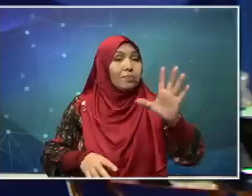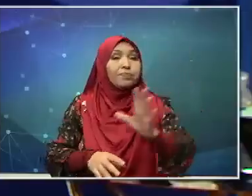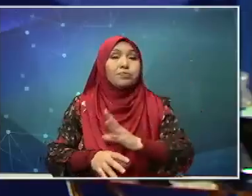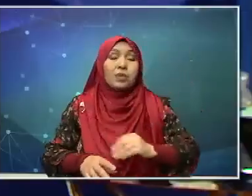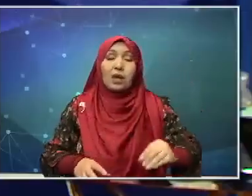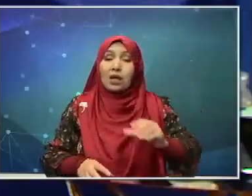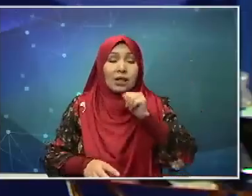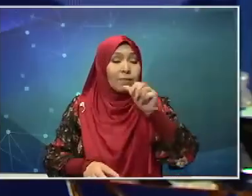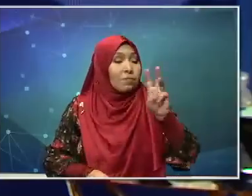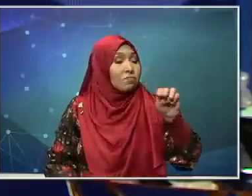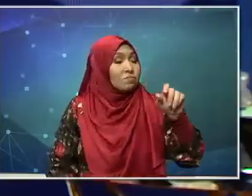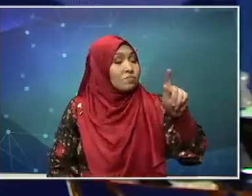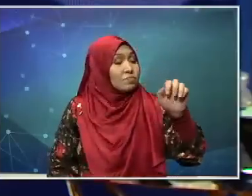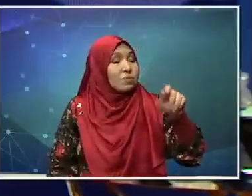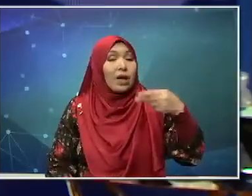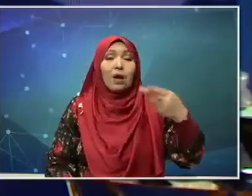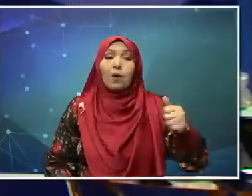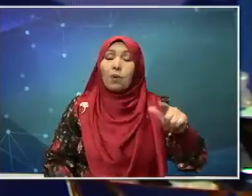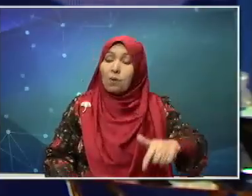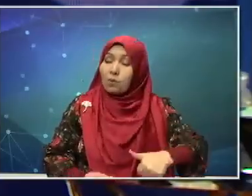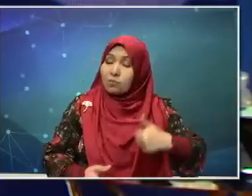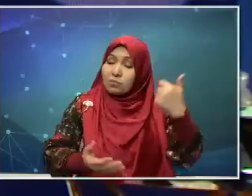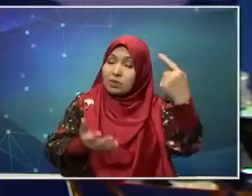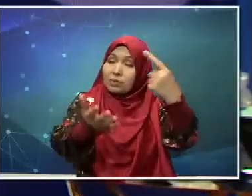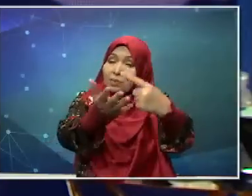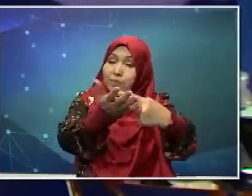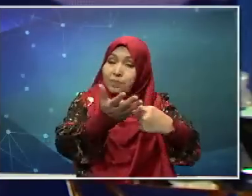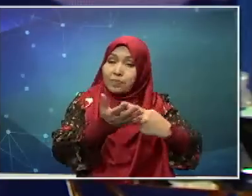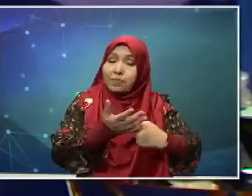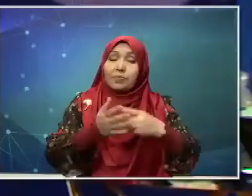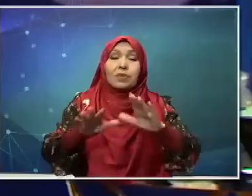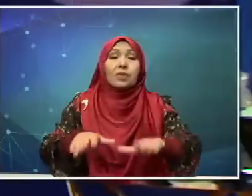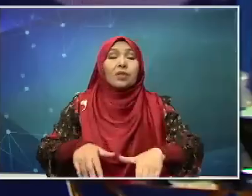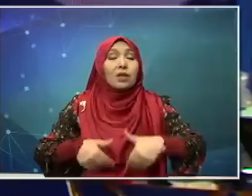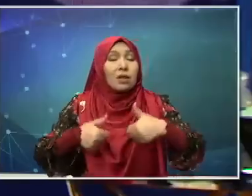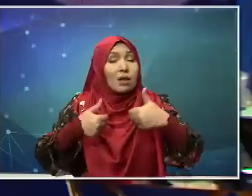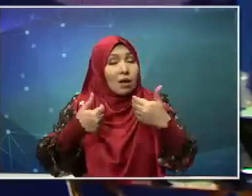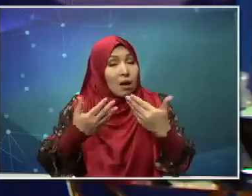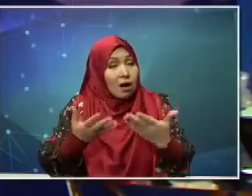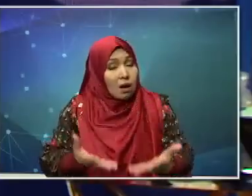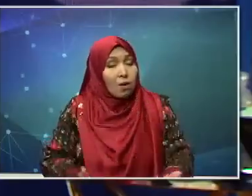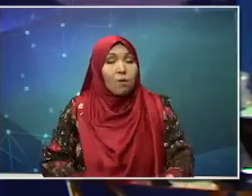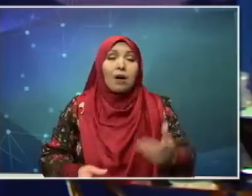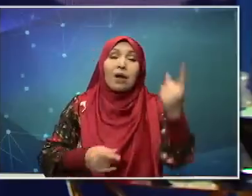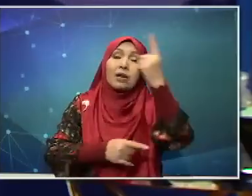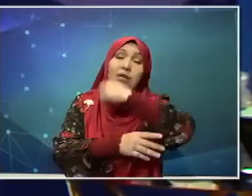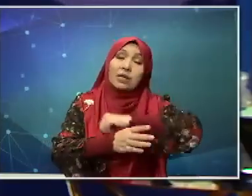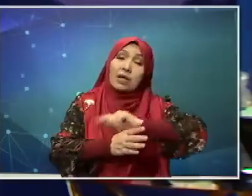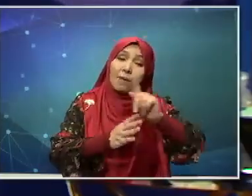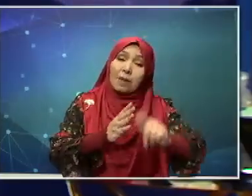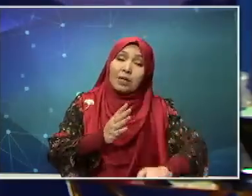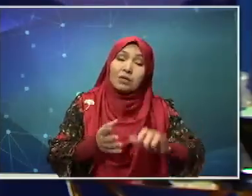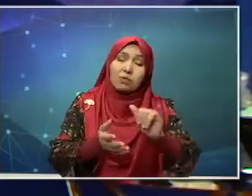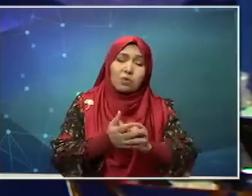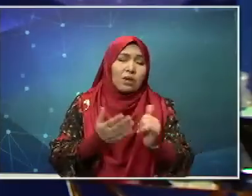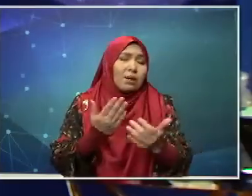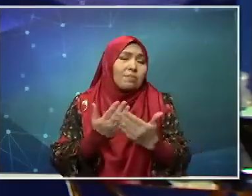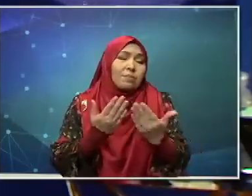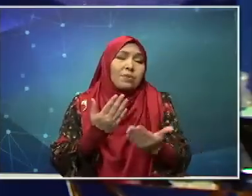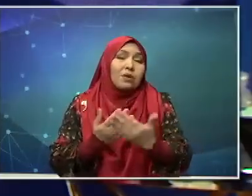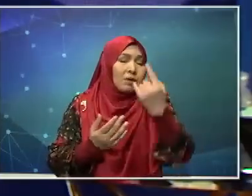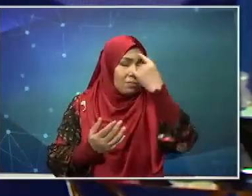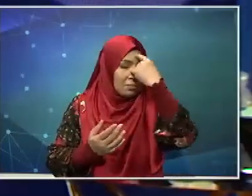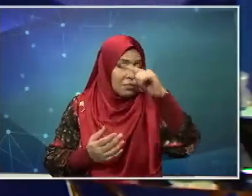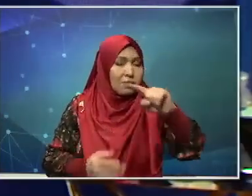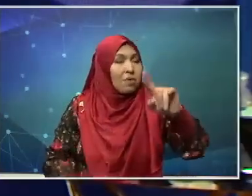dan ini adalah hujjah untuk menunjukkan betapa hadirnya hari kiamat peristiwa itu adalah mudah untuk dicipta oleh